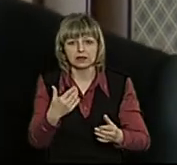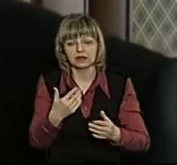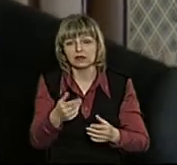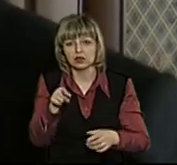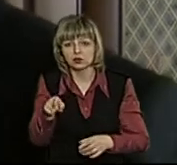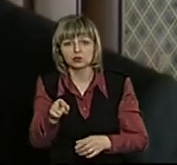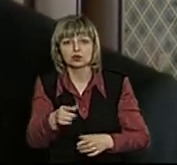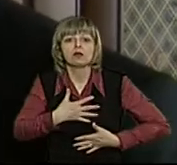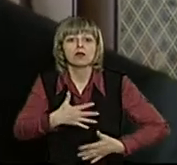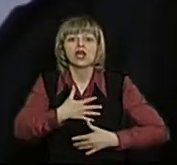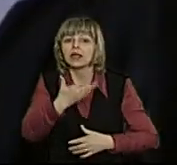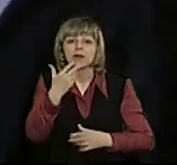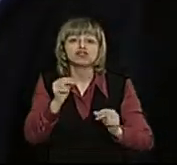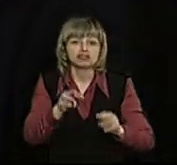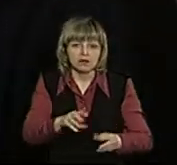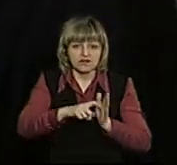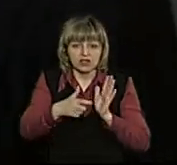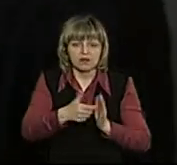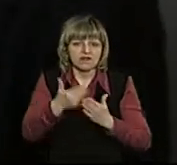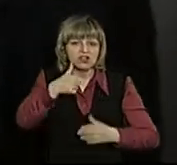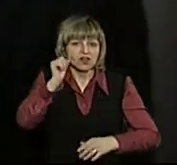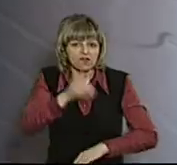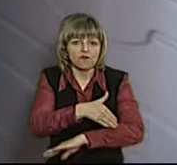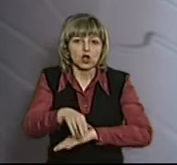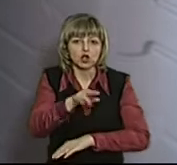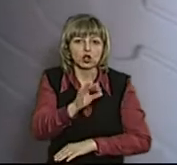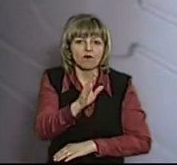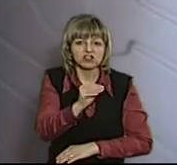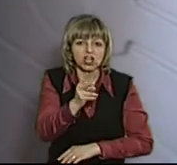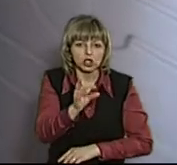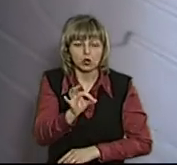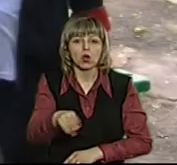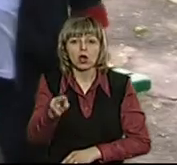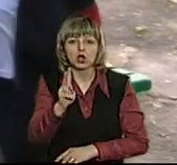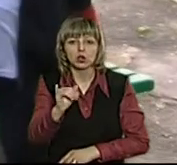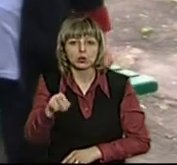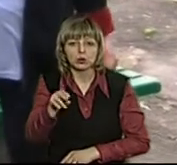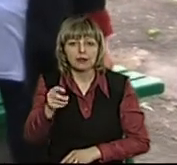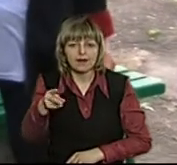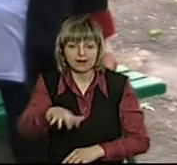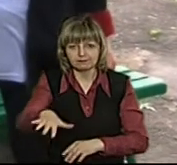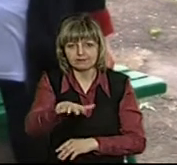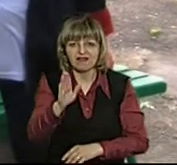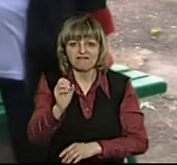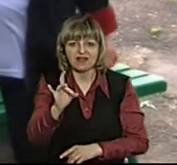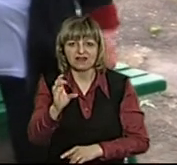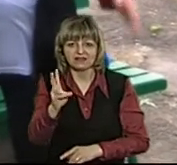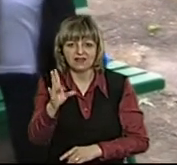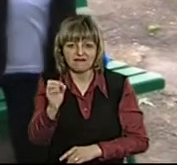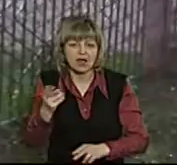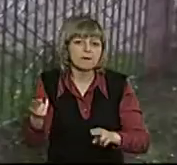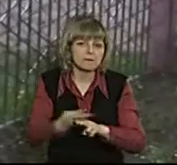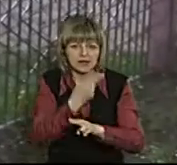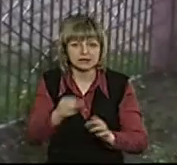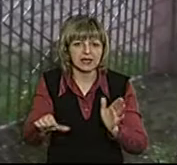Тут дихати не було чим в кімнаті. Від учора жителі вулиць Довженка, Куделі та Польової мікрорайону Вересневе без електрики.